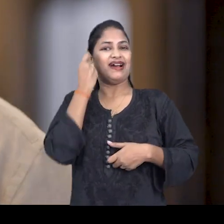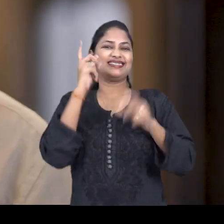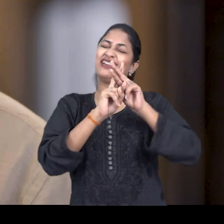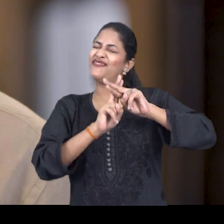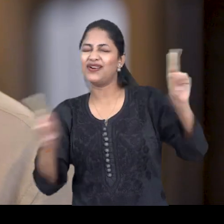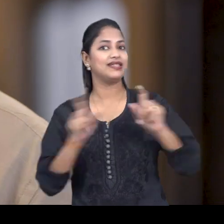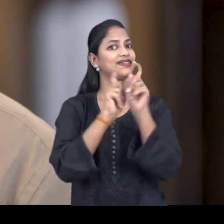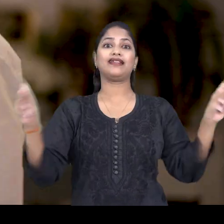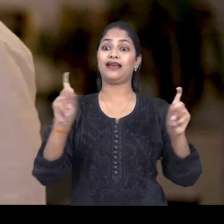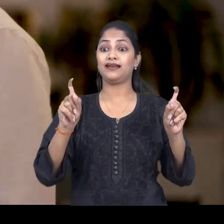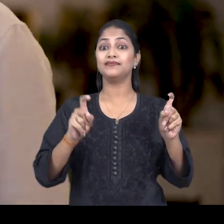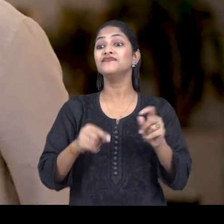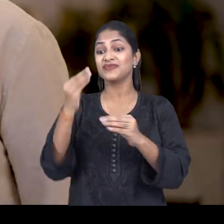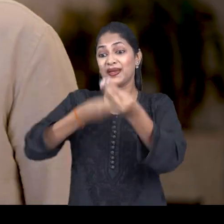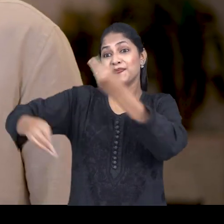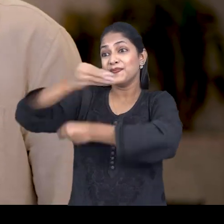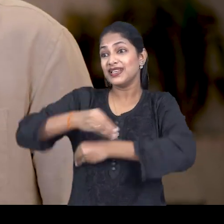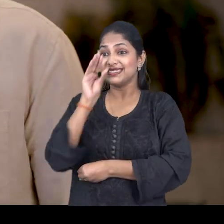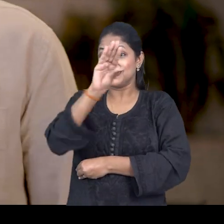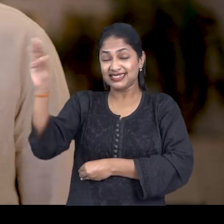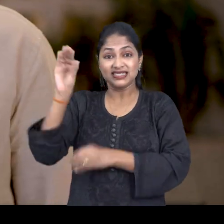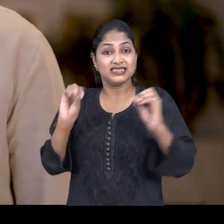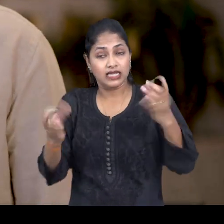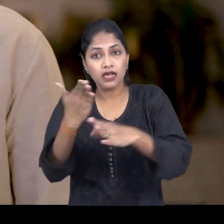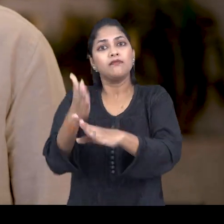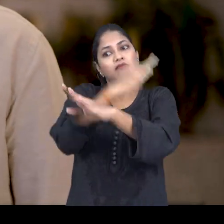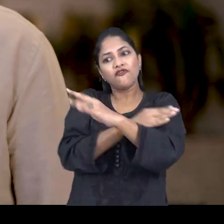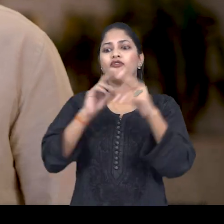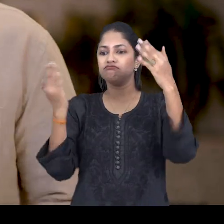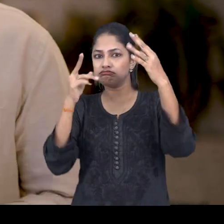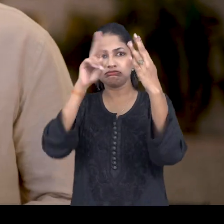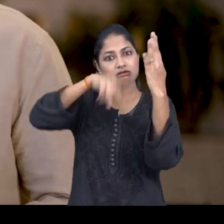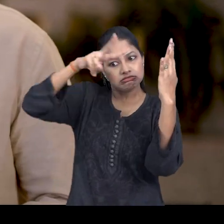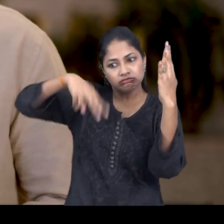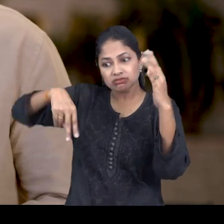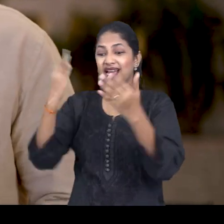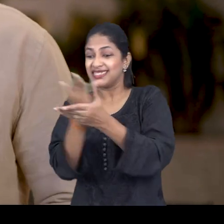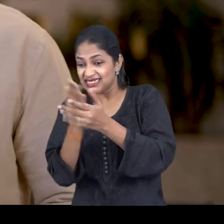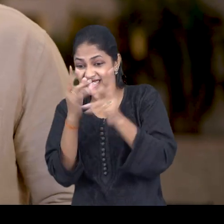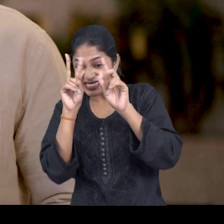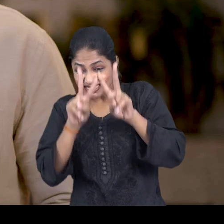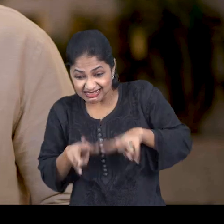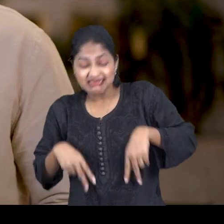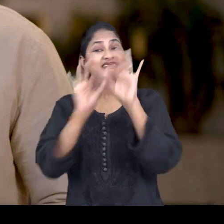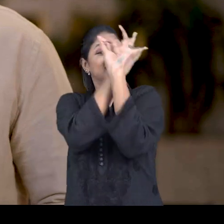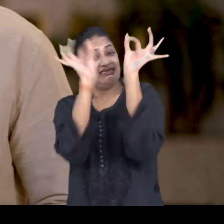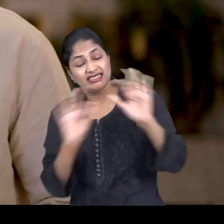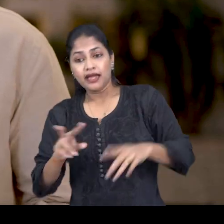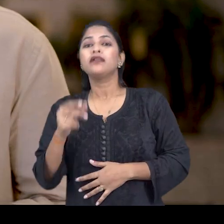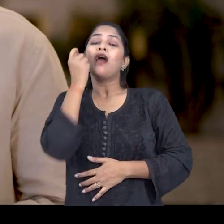હવે હું આખી વાત સમજી ગયો. નાણાં બજારમાં ટ્રેડિંગ કરતા પહેલા તમામ દસ્તાવેજો વાંચ્યા અને